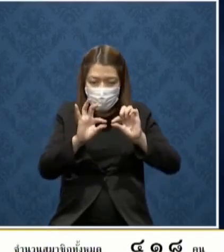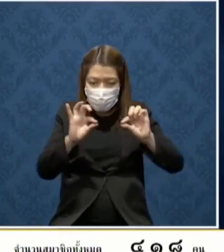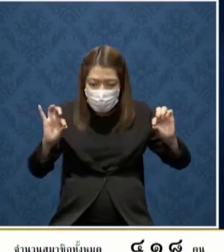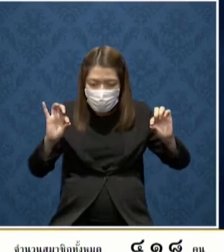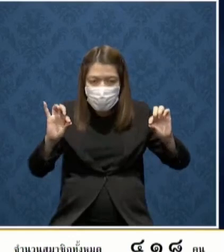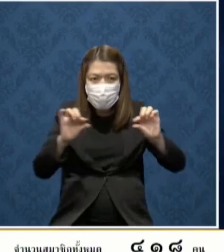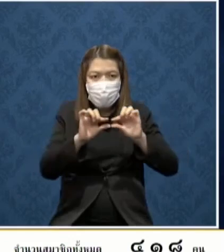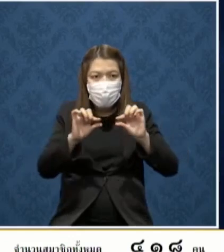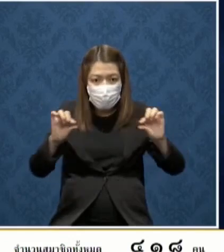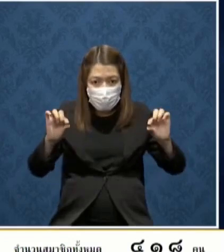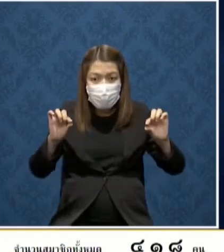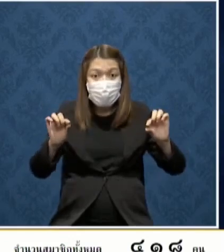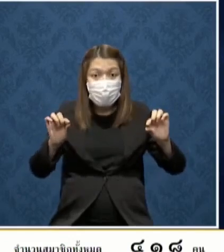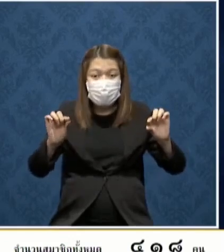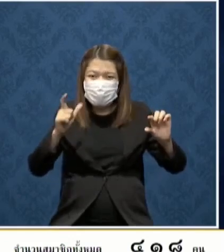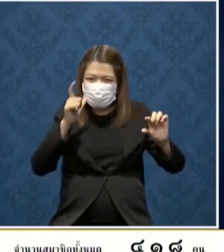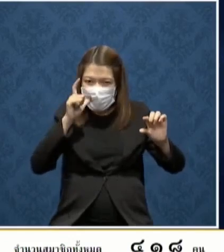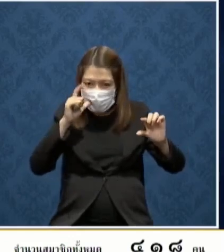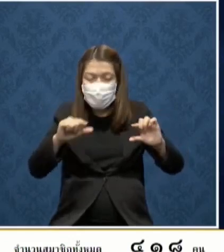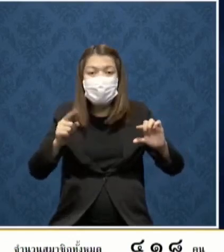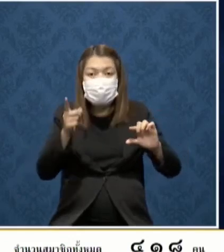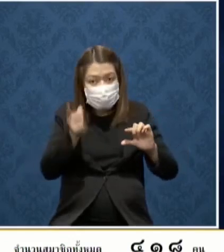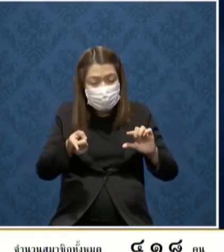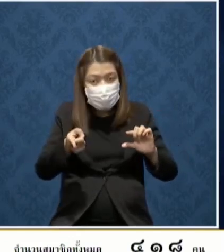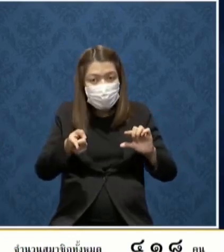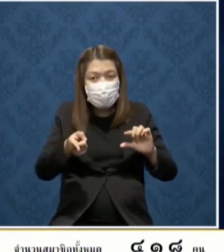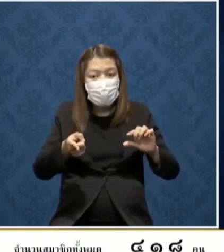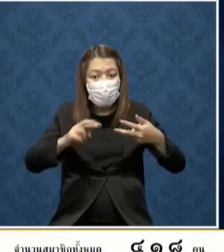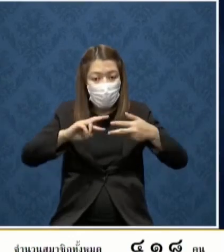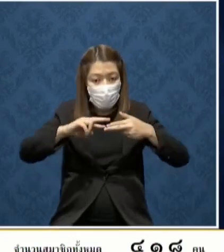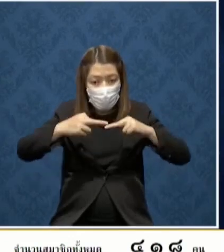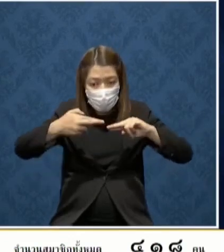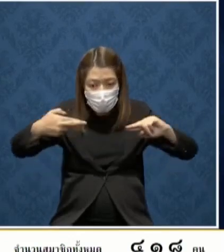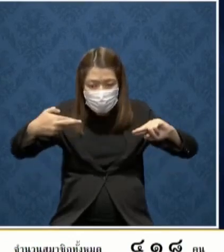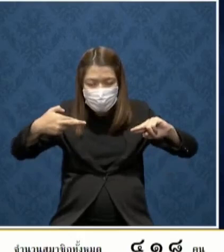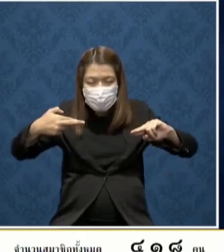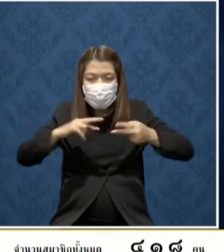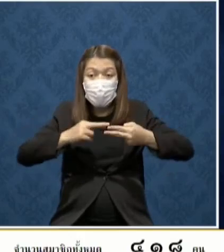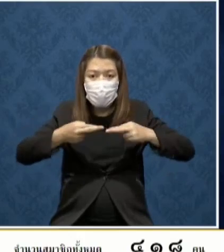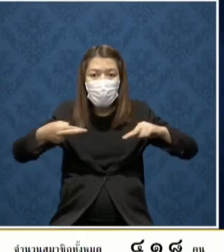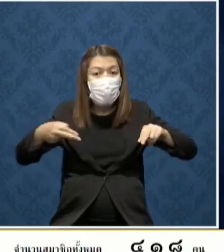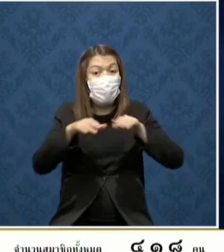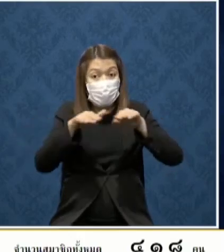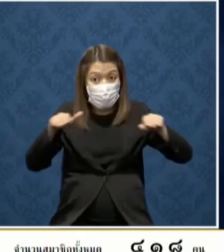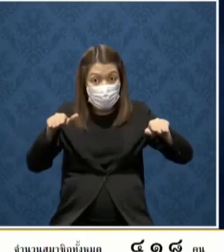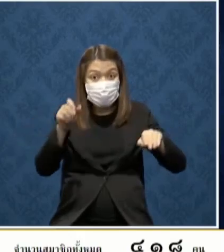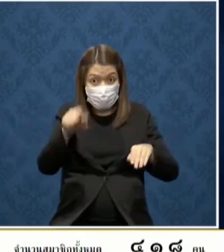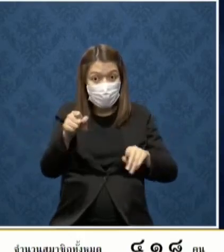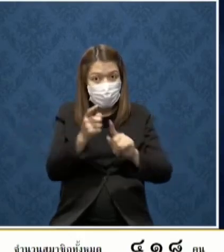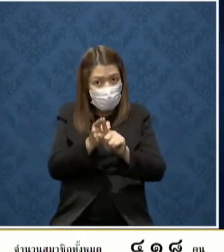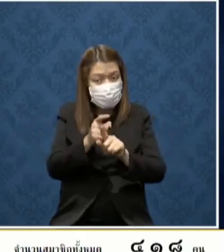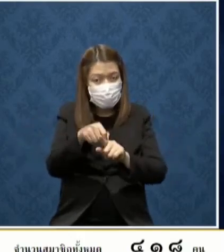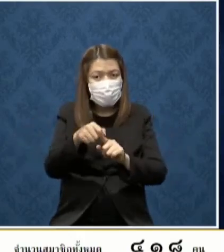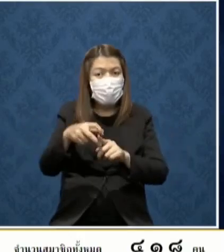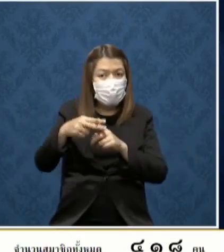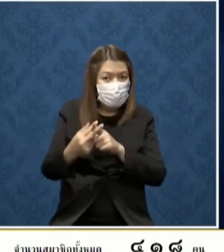SILE AH36 หือเปล่าลวดเชื่อมทใช้เป็ไปตามมาตรฐานหรอไม่ช่